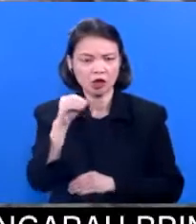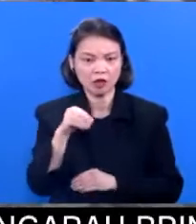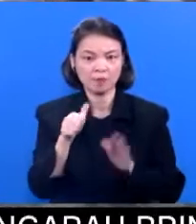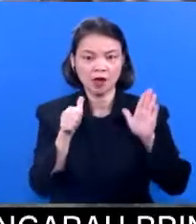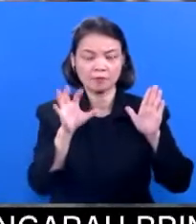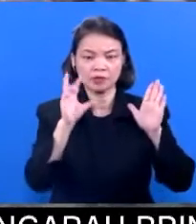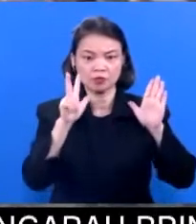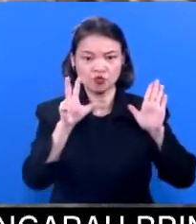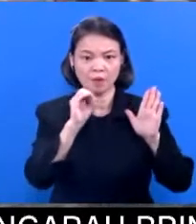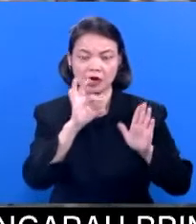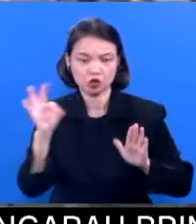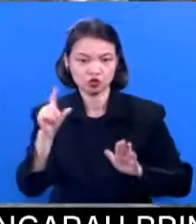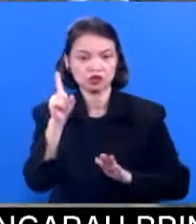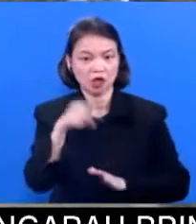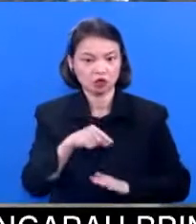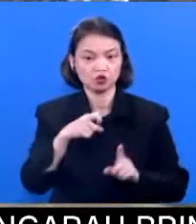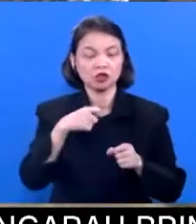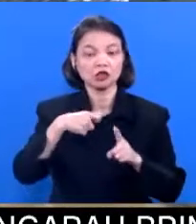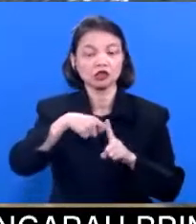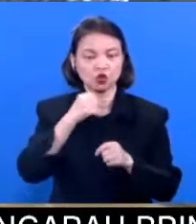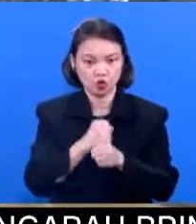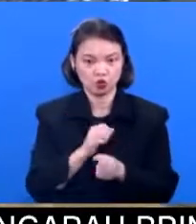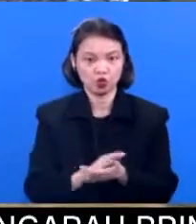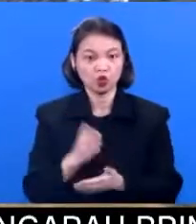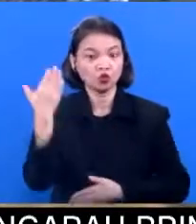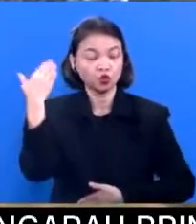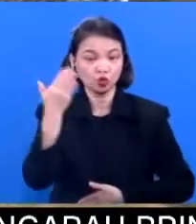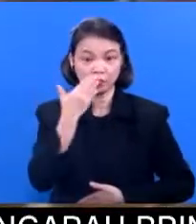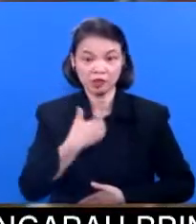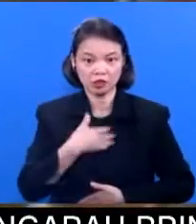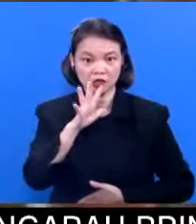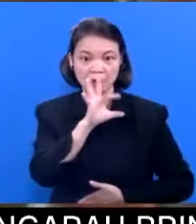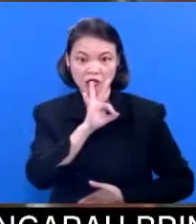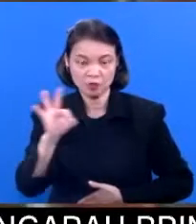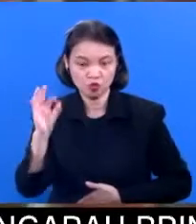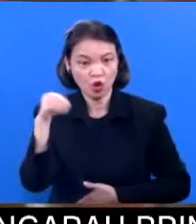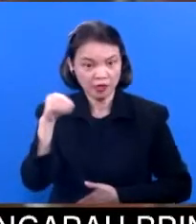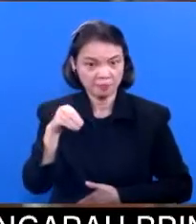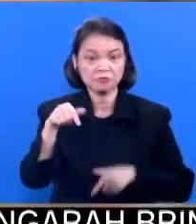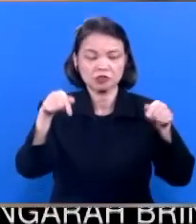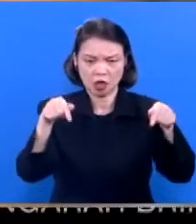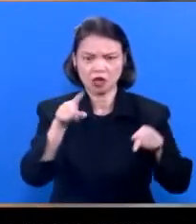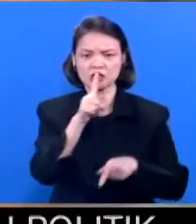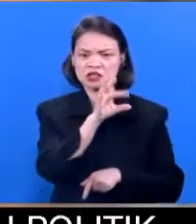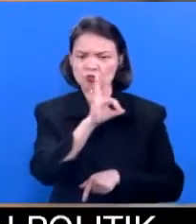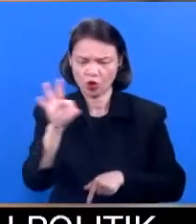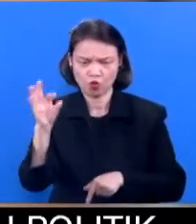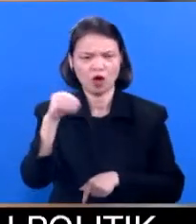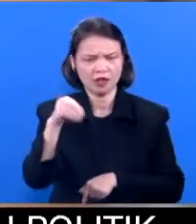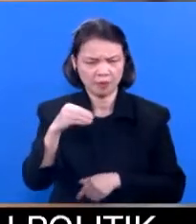sehari-hari. Akibatnya, Heri yang sebelumnya memiliki 5.000 ekor ayam, kini hanya tersisa 1.000 ekor ayam saja di kandangnya.